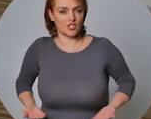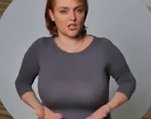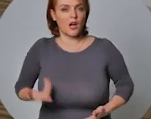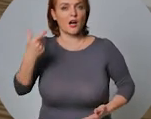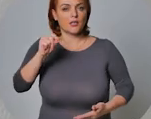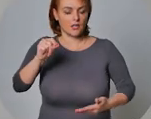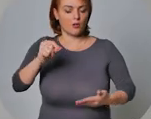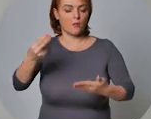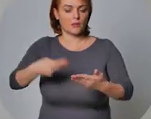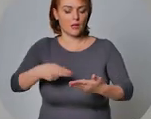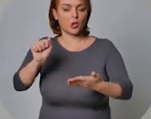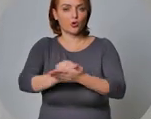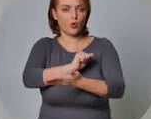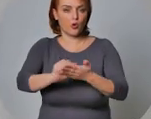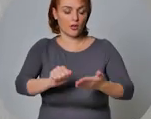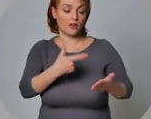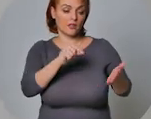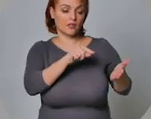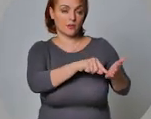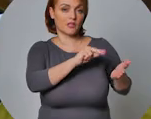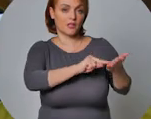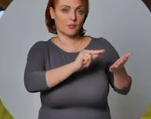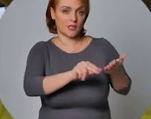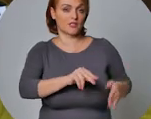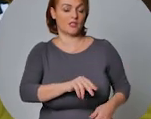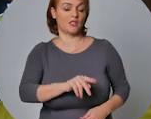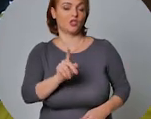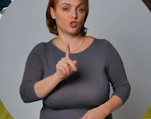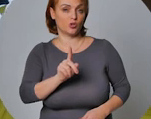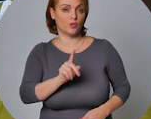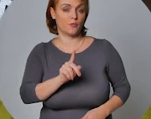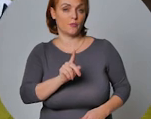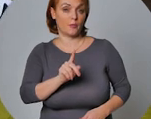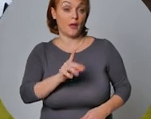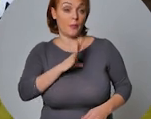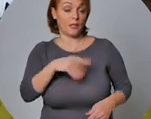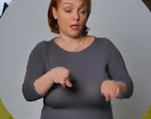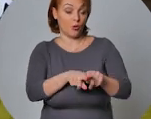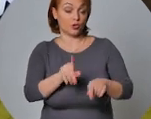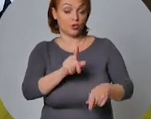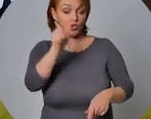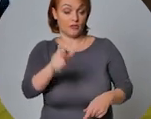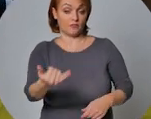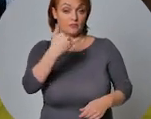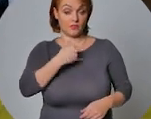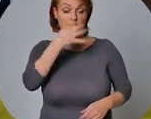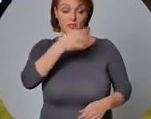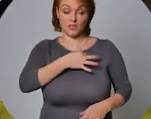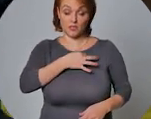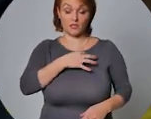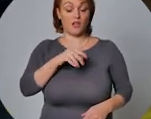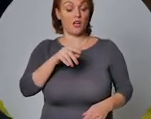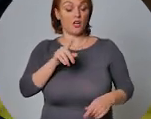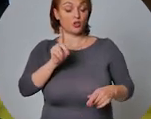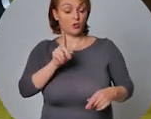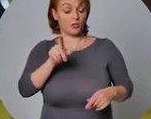un act care îl lipsea de capacitatea juridică. Până a venit o persoană și a spus, Mihai, capacitatea juridică asta e